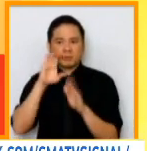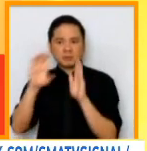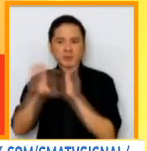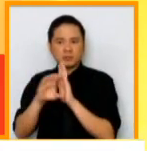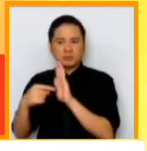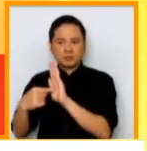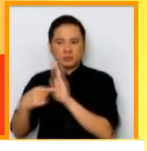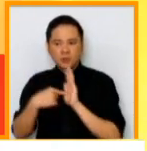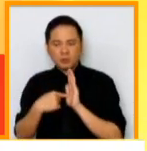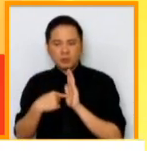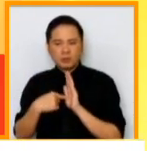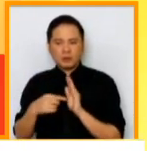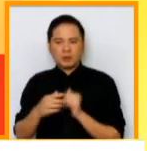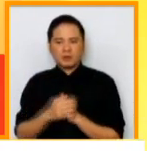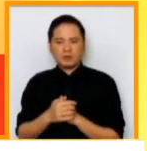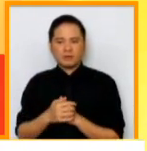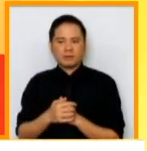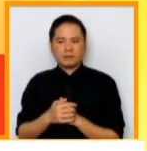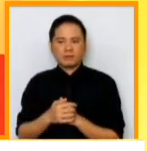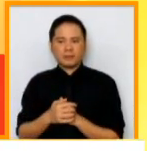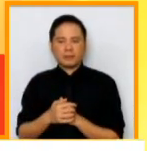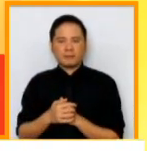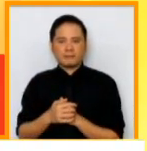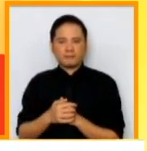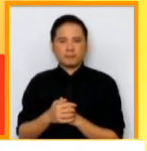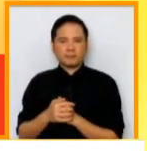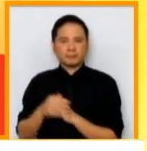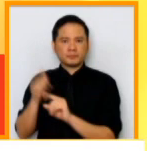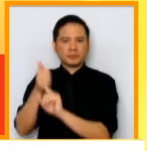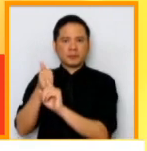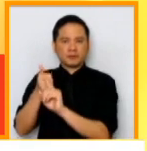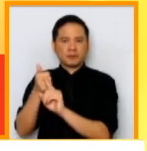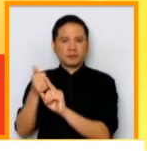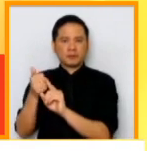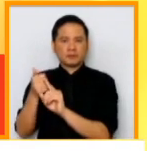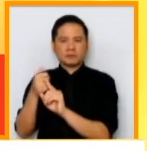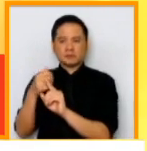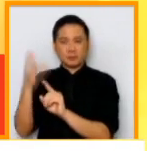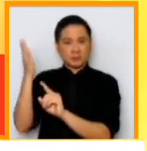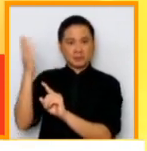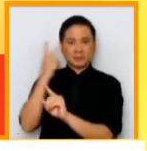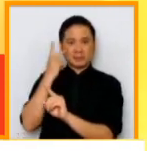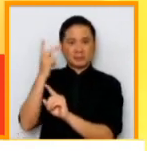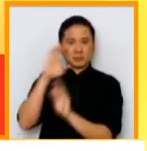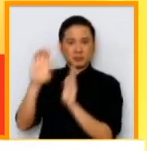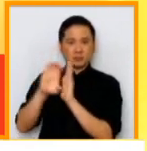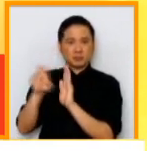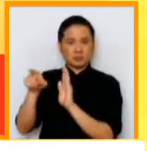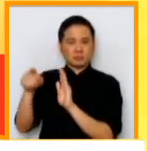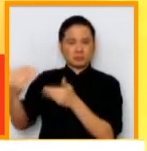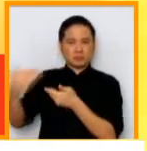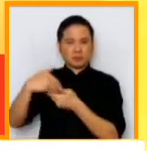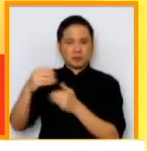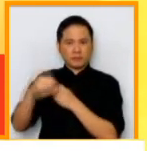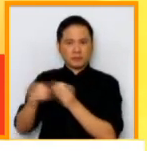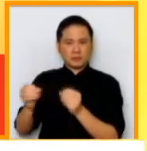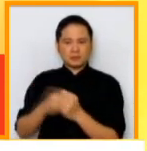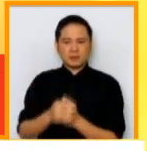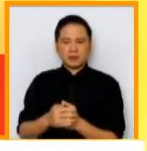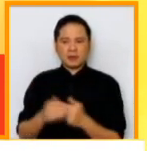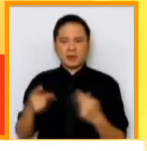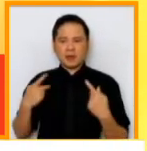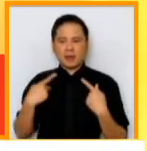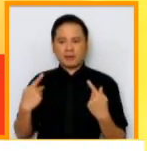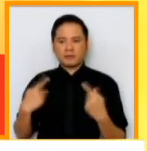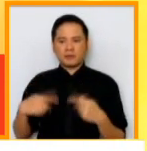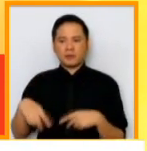sa inyong staff. Ayan yung pagpunta nila sa aming office kahapon. Dalawa silang may-ari ng MCRJP Construction and